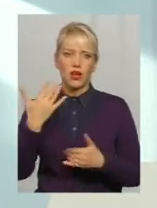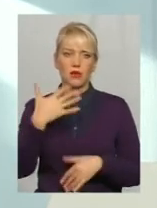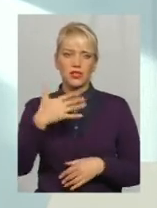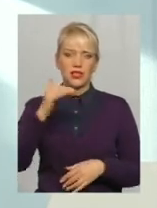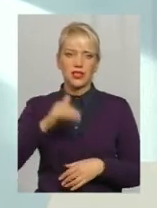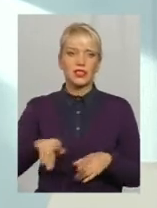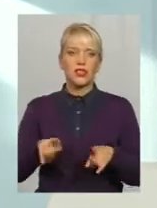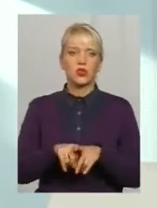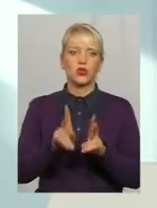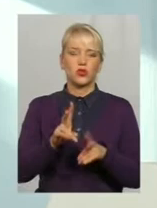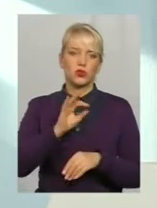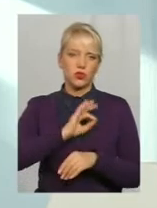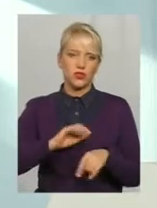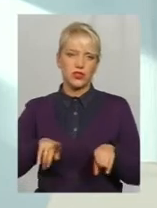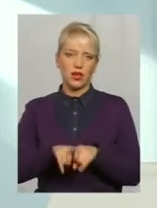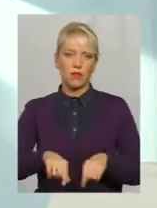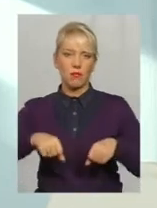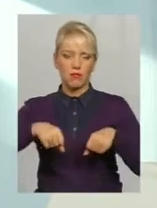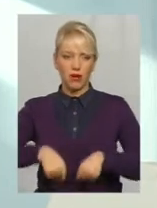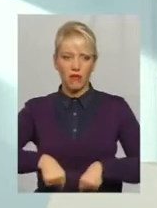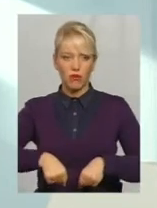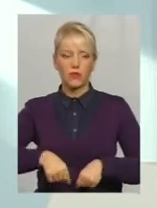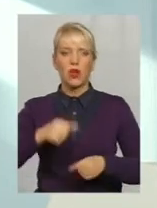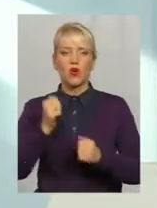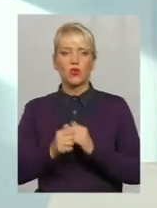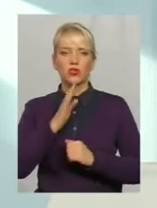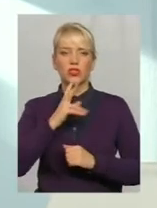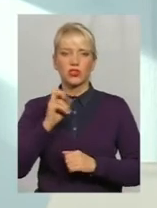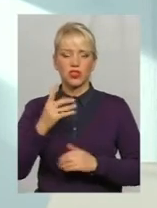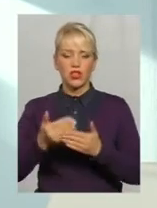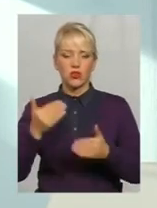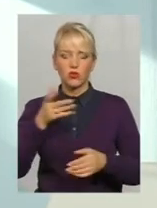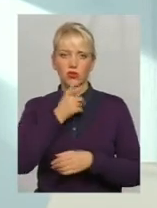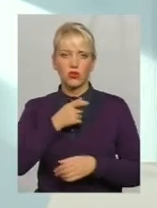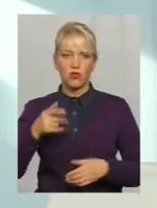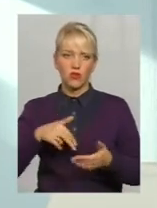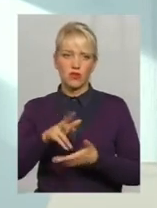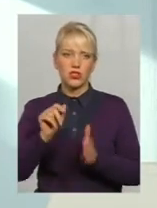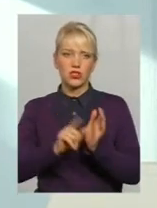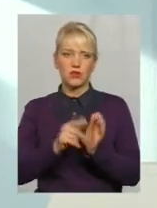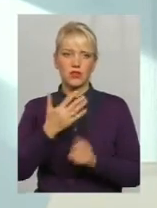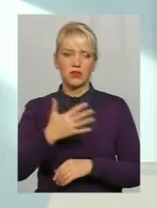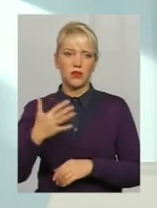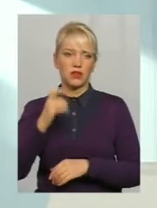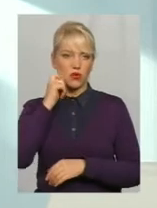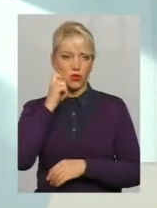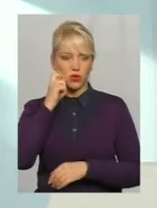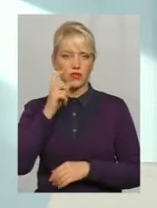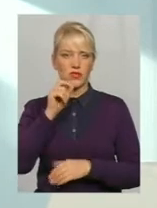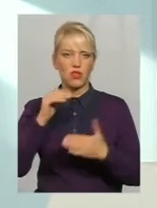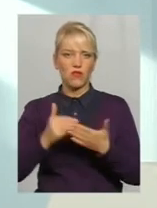жінок, які таким правом скористалися. Кожна жінка, яка достроково вийшла на пенсію 55 років, за